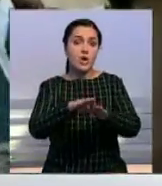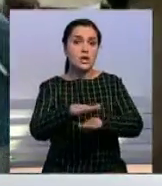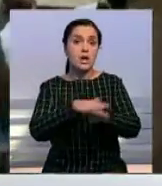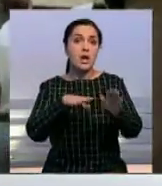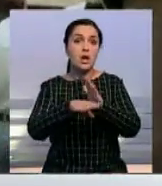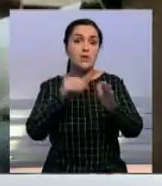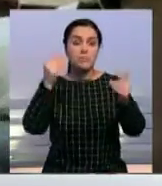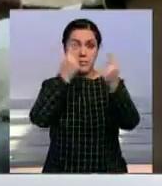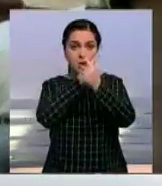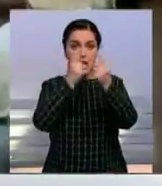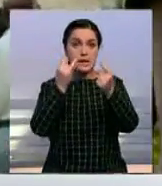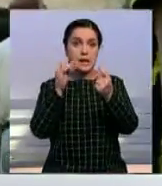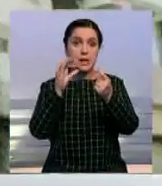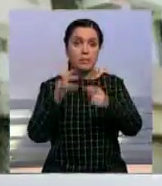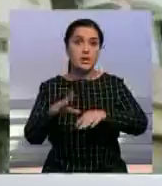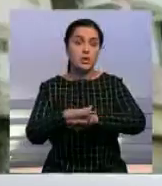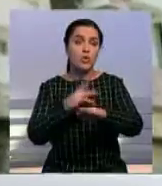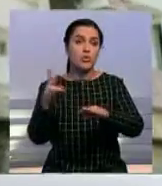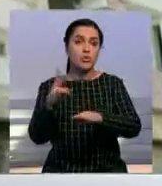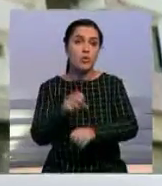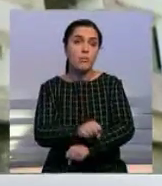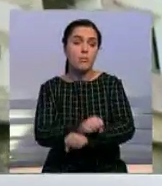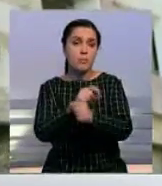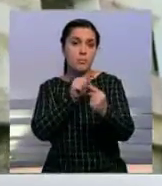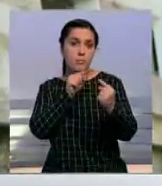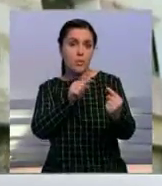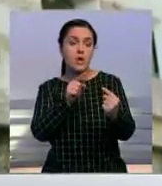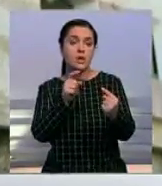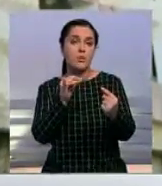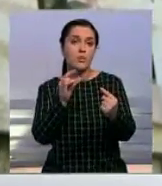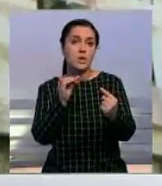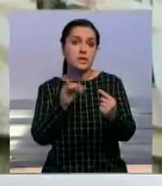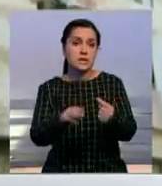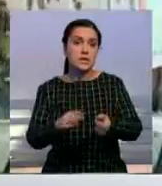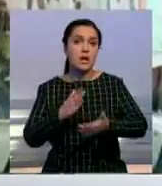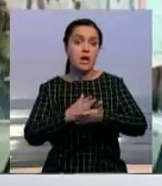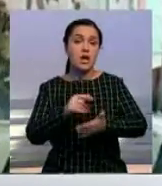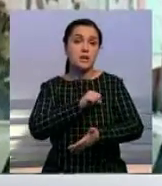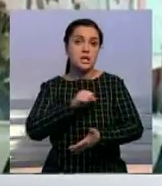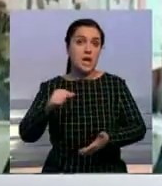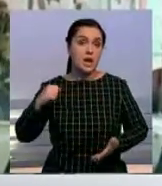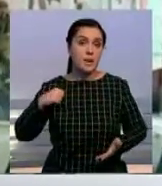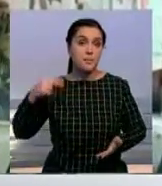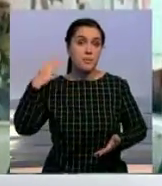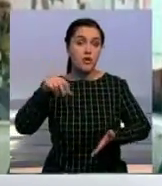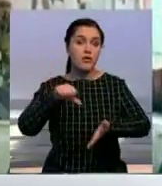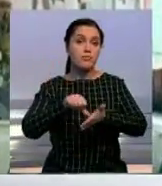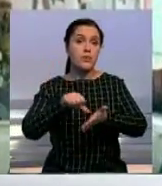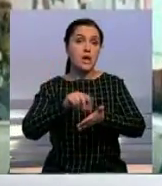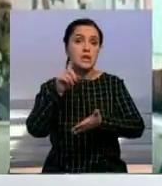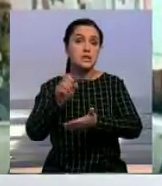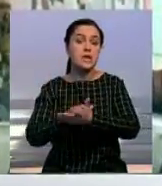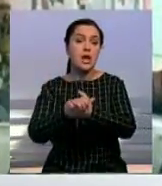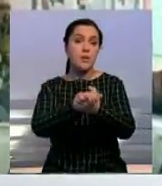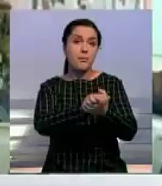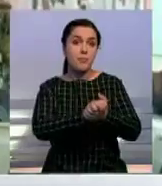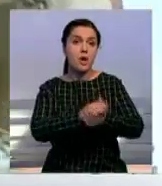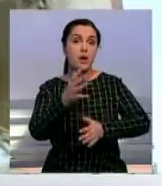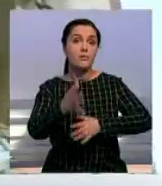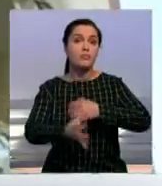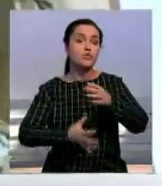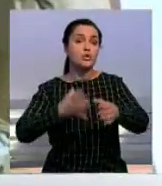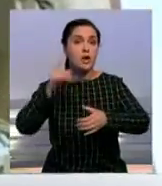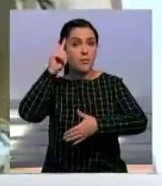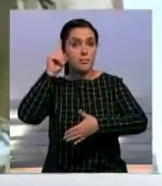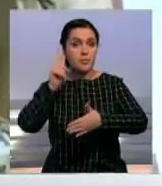призвала йеменский народ восстать против хуситов на всей территории страны. А сам Салех выступил за перемирие с международно